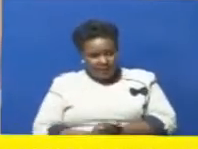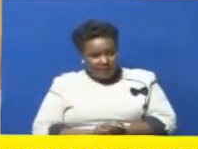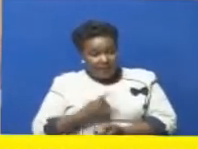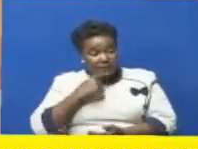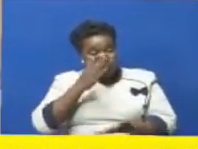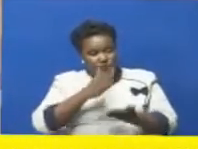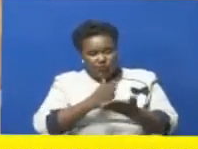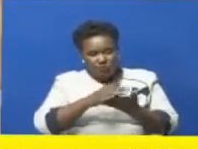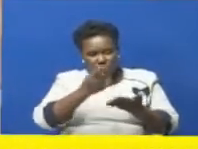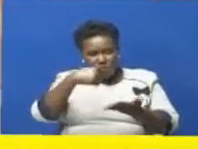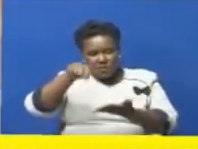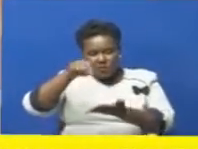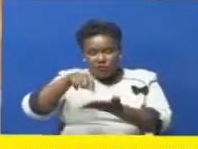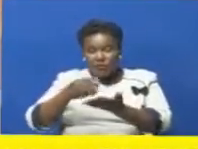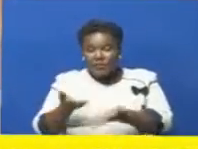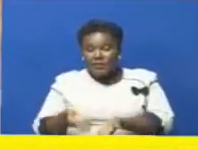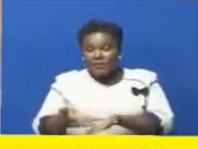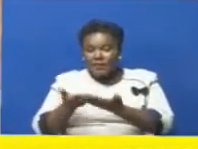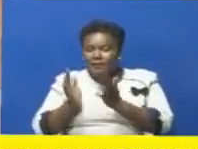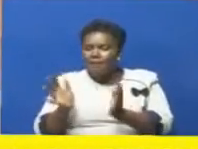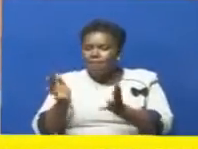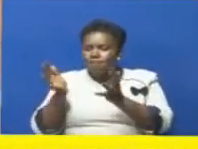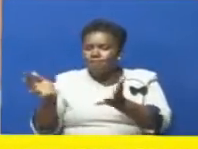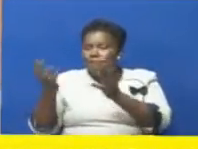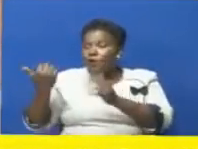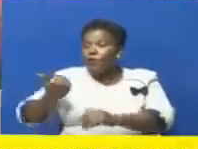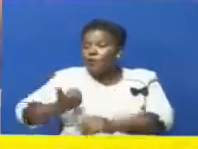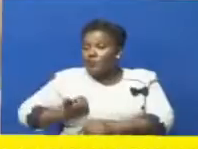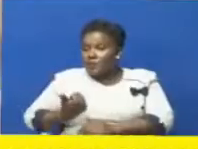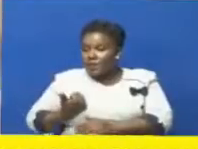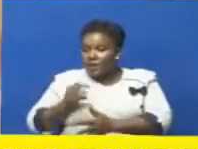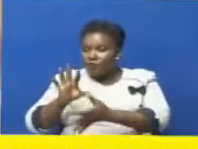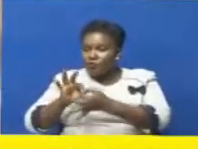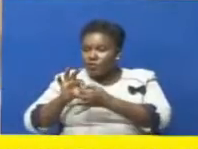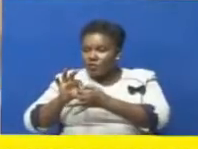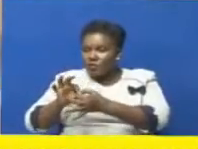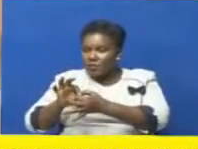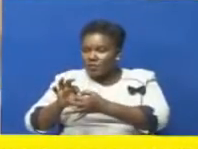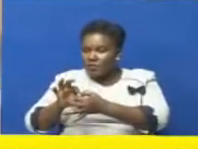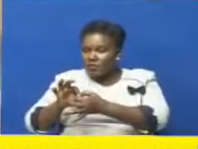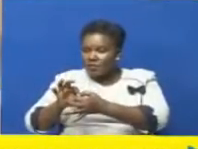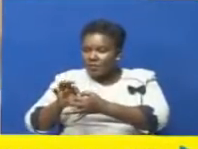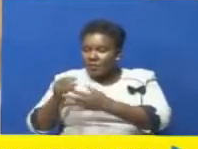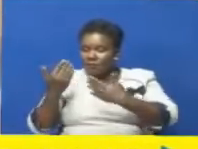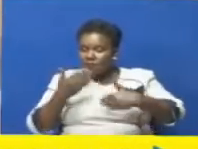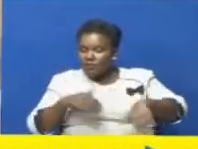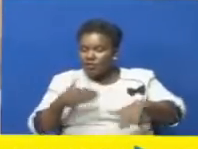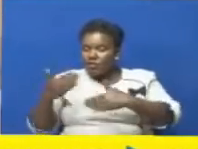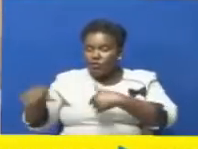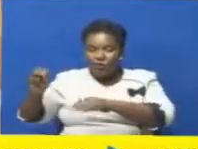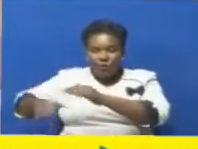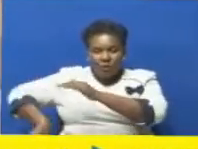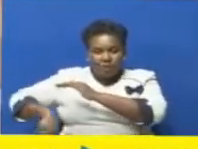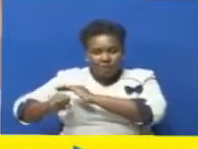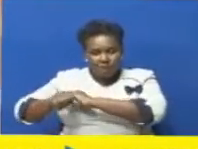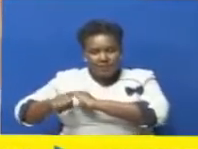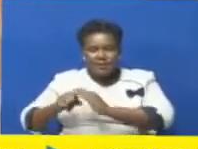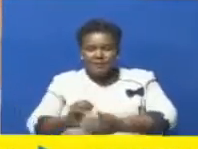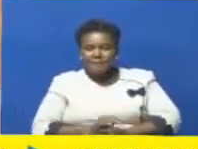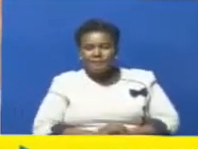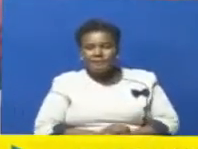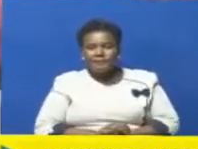wasichana kushiriki katika mpira wa miguu na kuajiri kwa vipaji vyao, kauli iliyoungwa mkono na katibu mkuu wa Fountain Gate